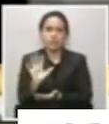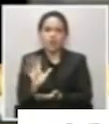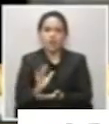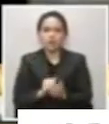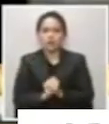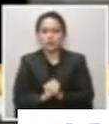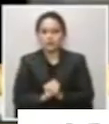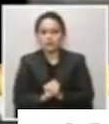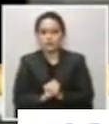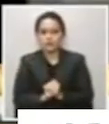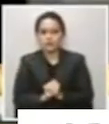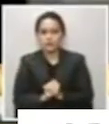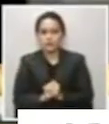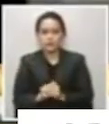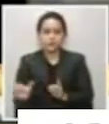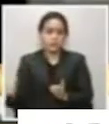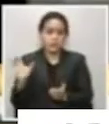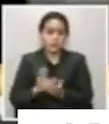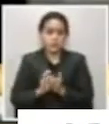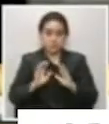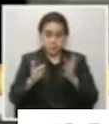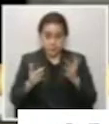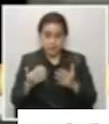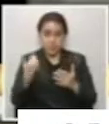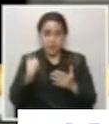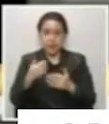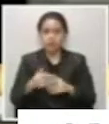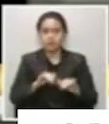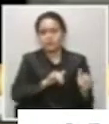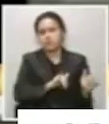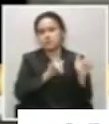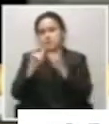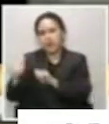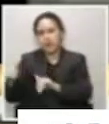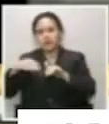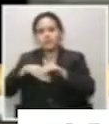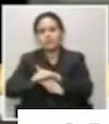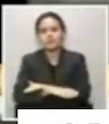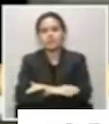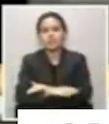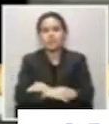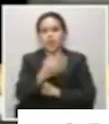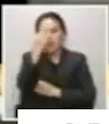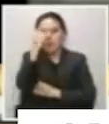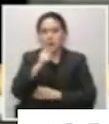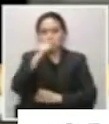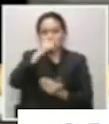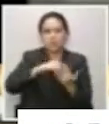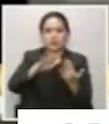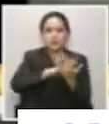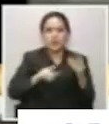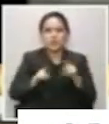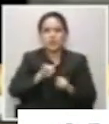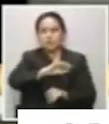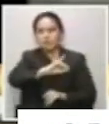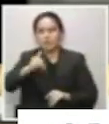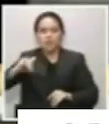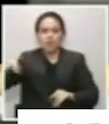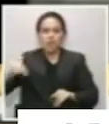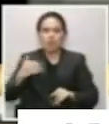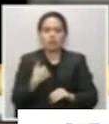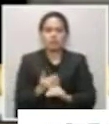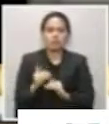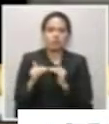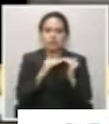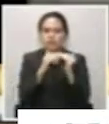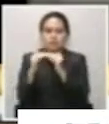นอกจากไม่มาแล้วเขายังย้ายฐานหนีเขากลัวความไม่แน่นอนความไม่มีเสถียรภา